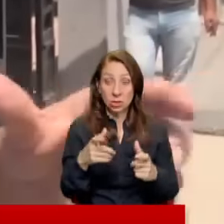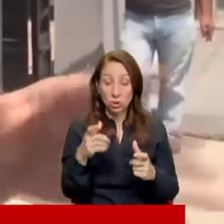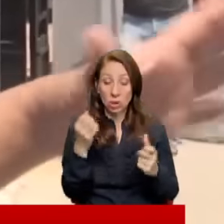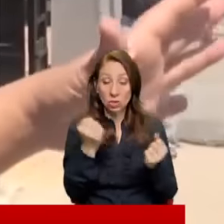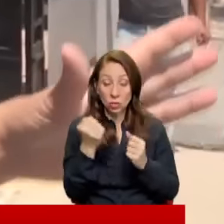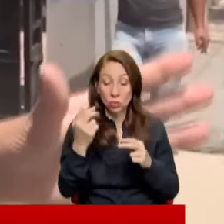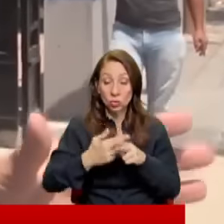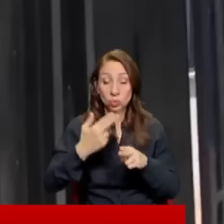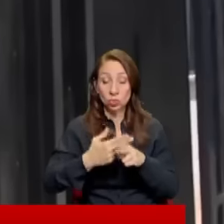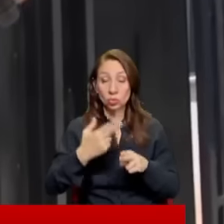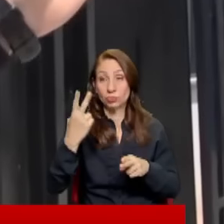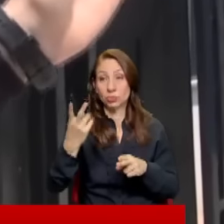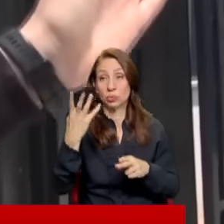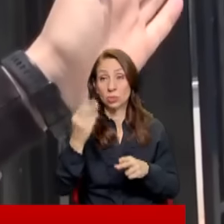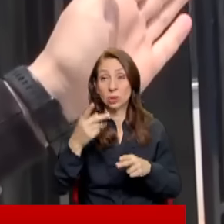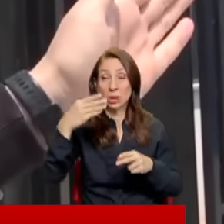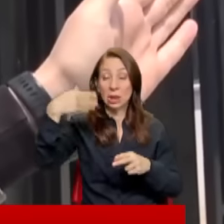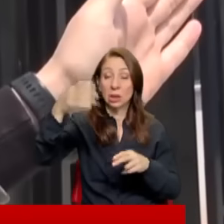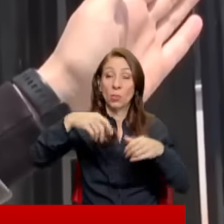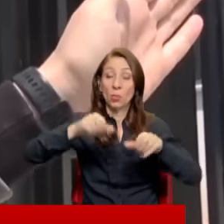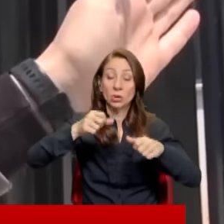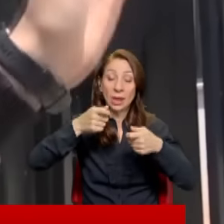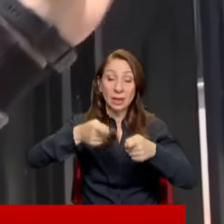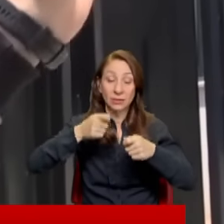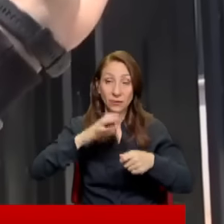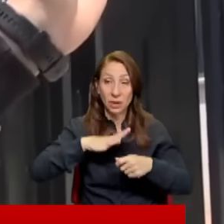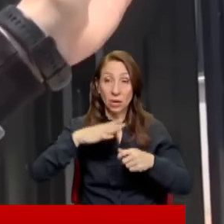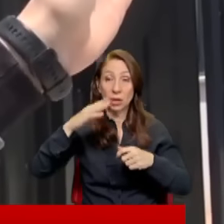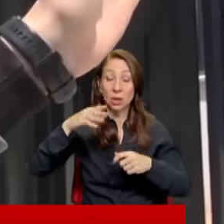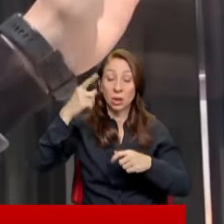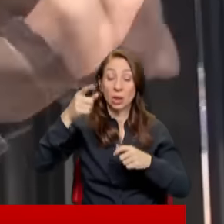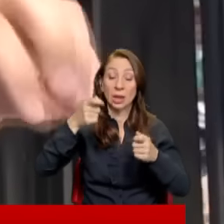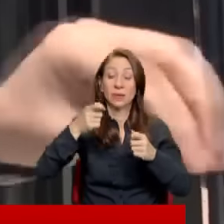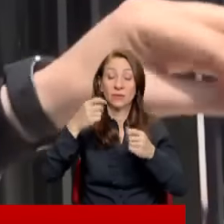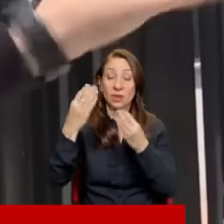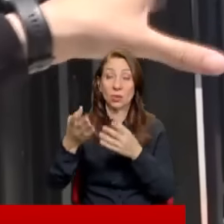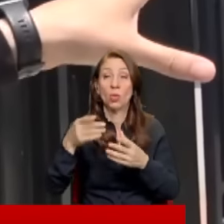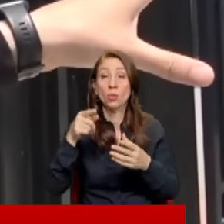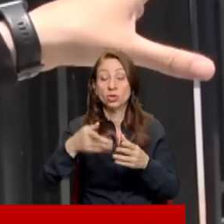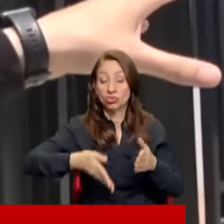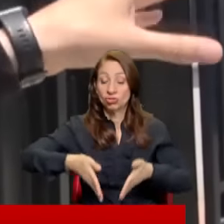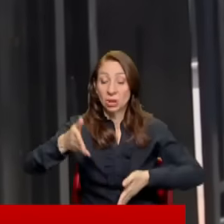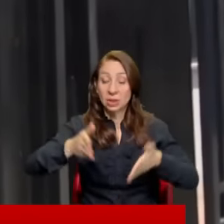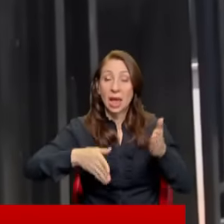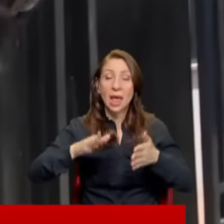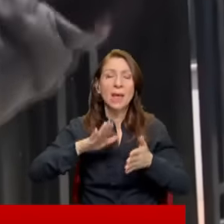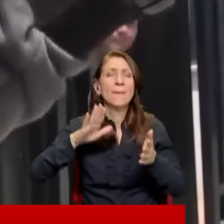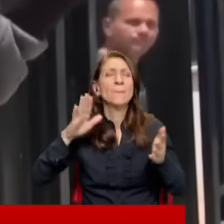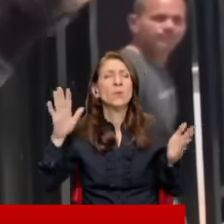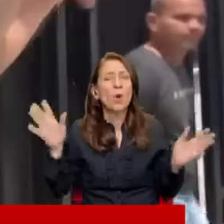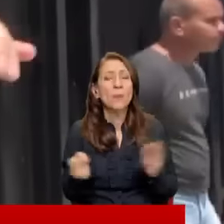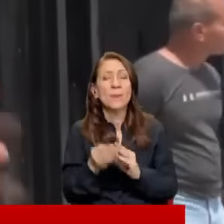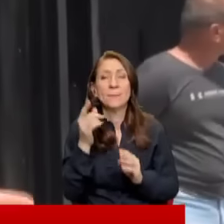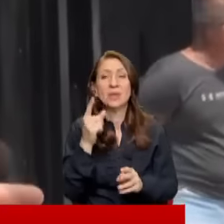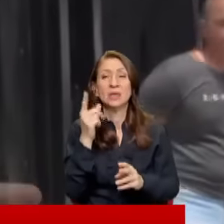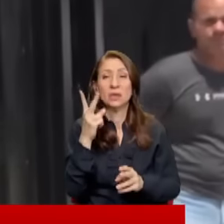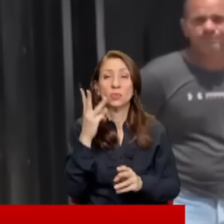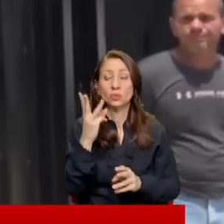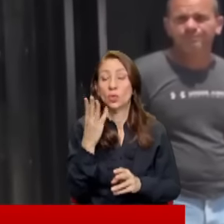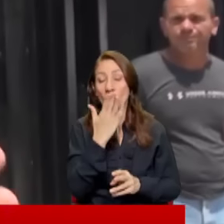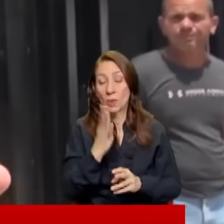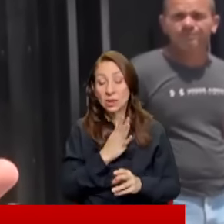Sürücü Kursu yeri oldu yani ileride motosiklet eğitmenleri var ileride de onlar eğitim görüyor yani bu Cadde komple şu anda 1 2 3 tane okul